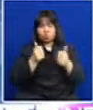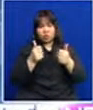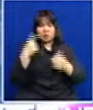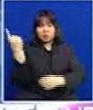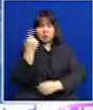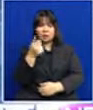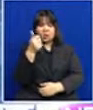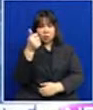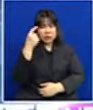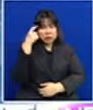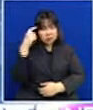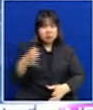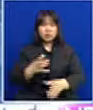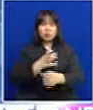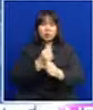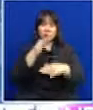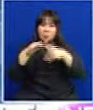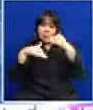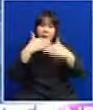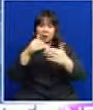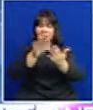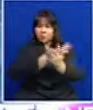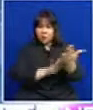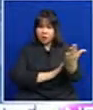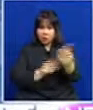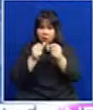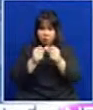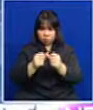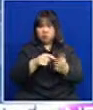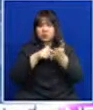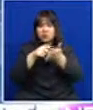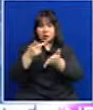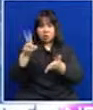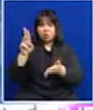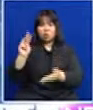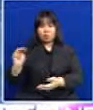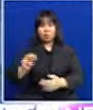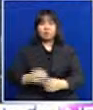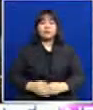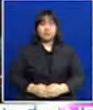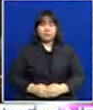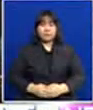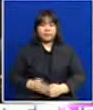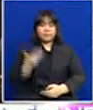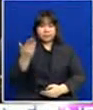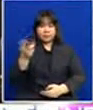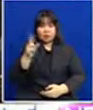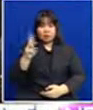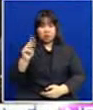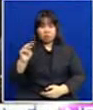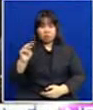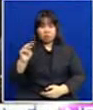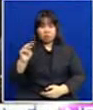ปแนวทางการอนุรักษ์พัฒนาเมืองนำเสนอต่อคณะรัฐมนตรีค่ะนายวีระโรจน์พจนารัตน์รัฐมนตรีว่าการกระทรวงวัฒนธรรมก